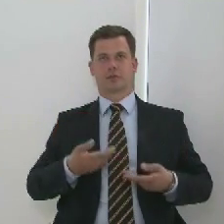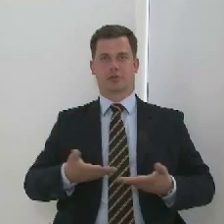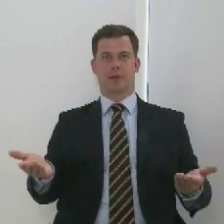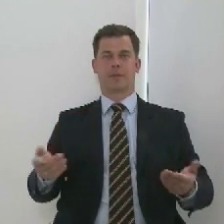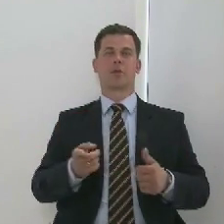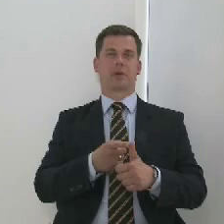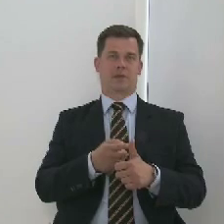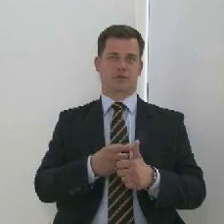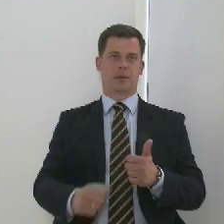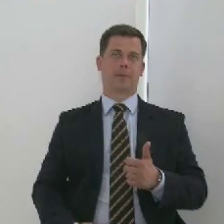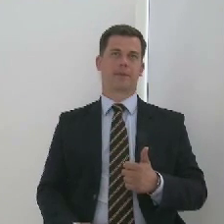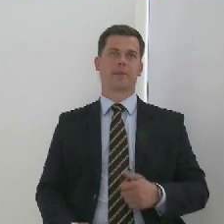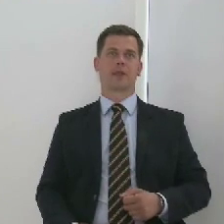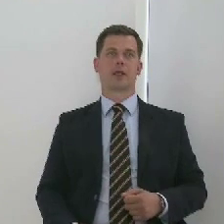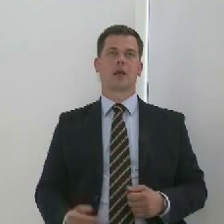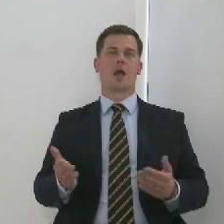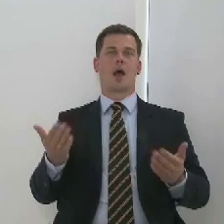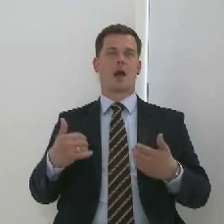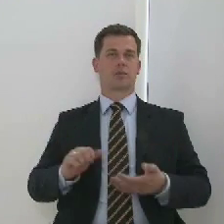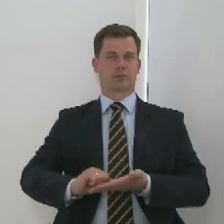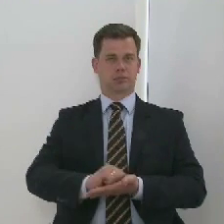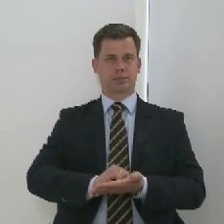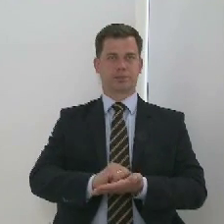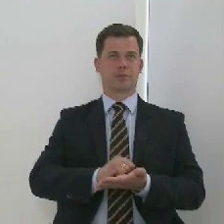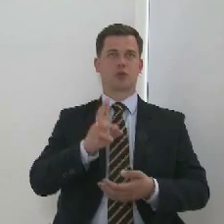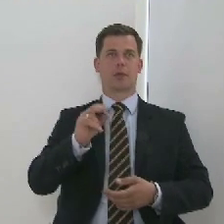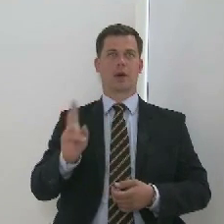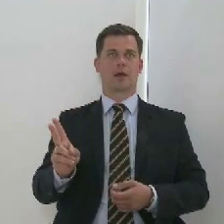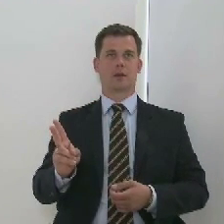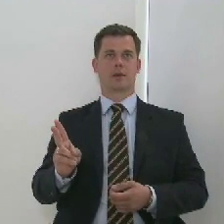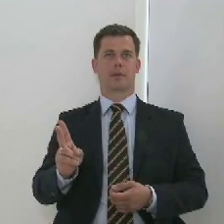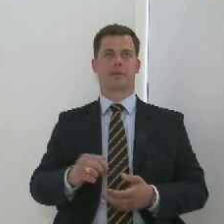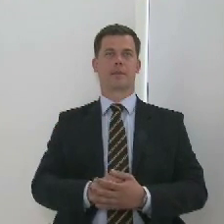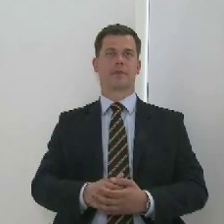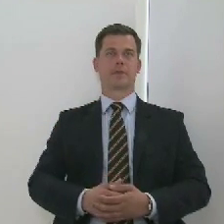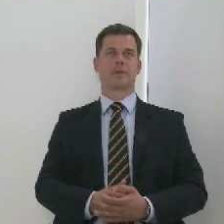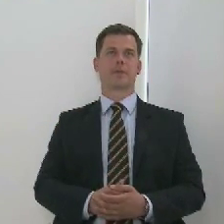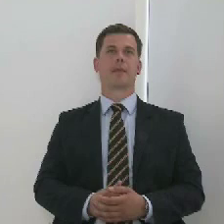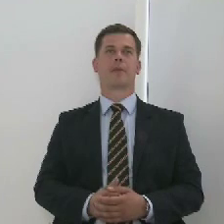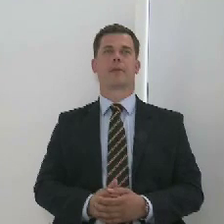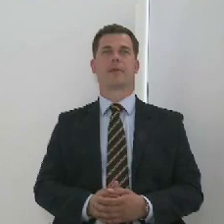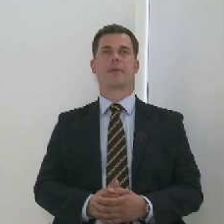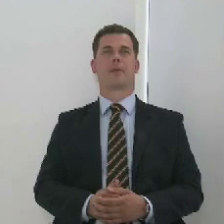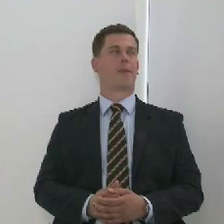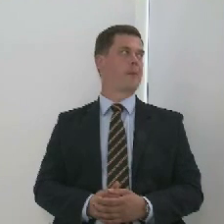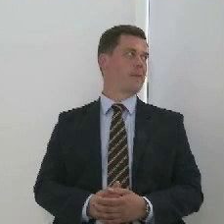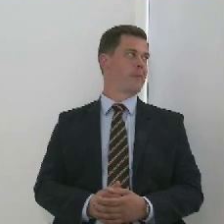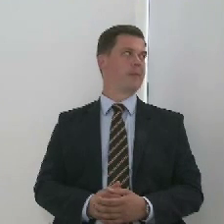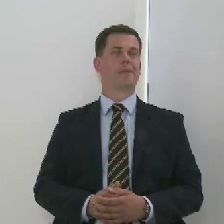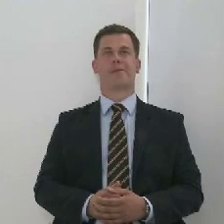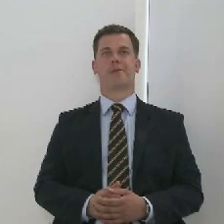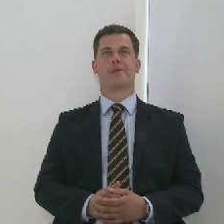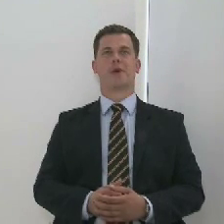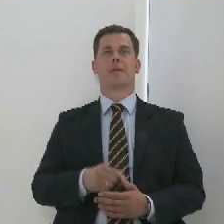teraz mamy. Przy wytłaczaniu rzepaku, bo tak to się nazywa tłoczenie, produktem